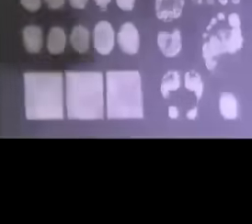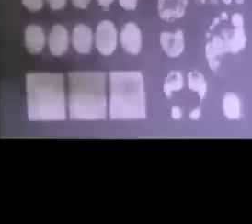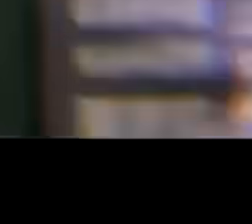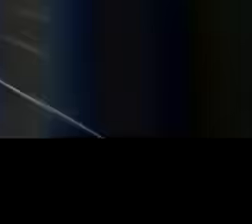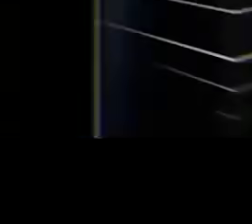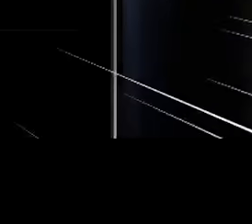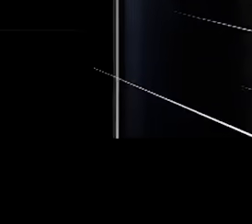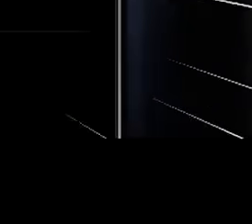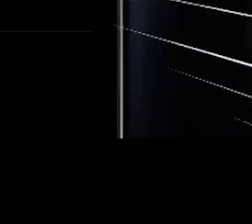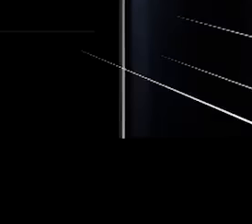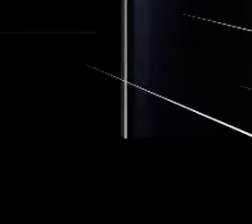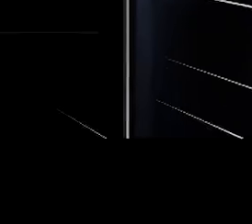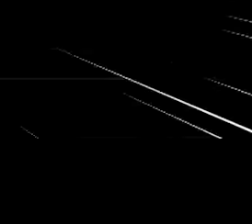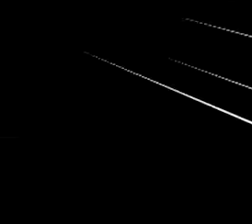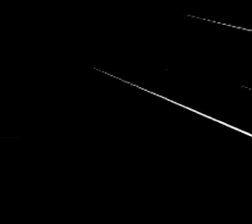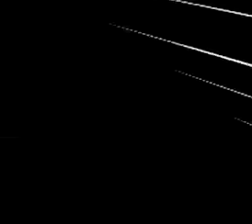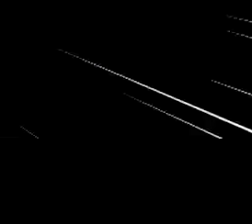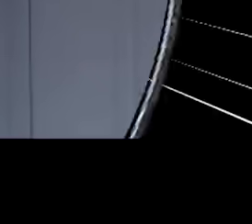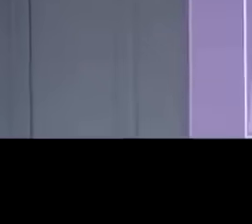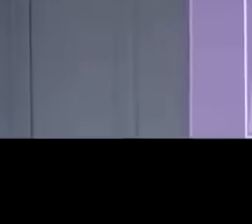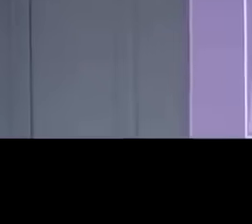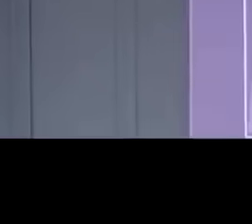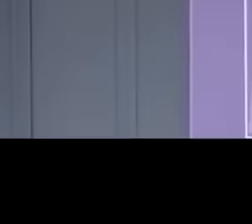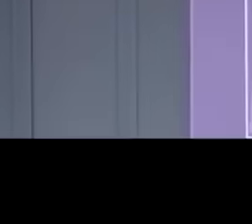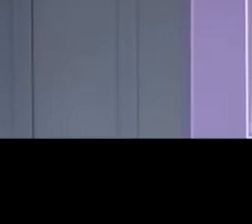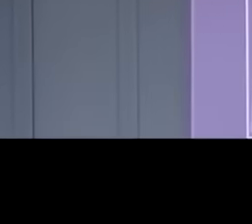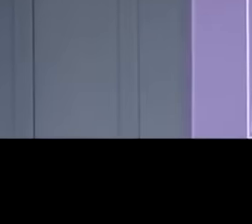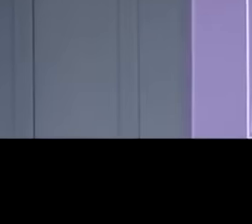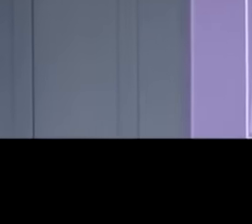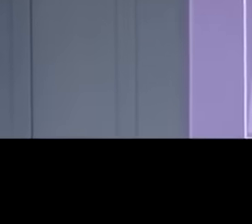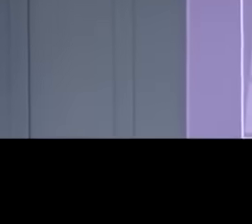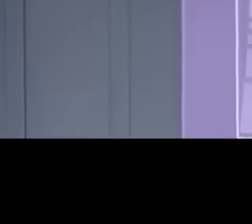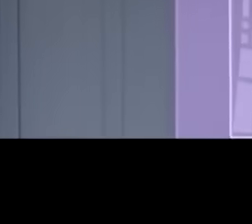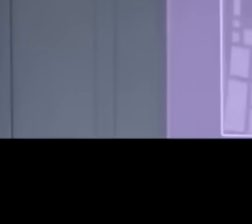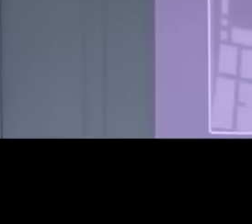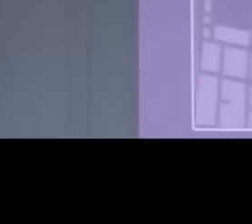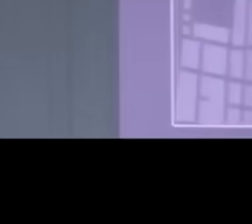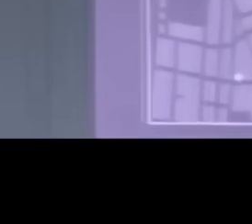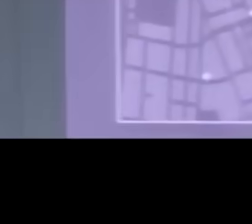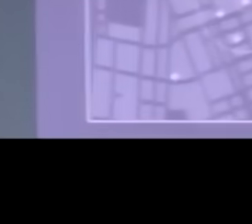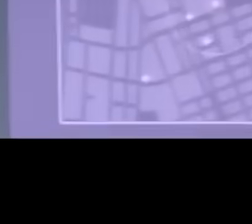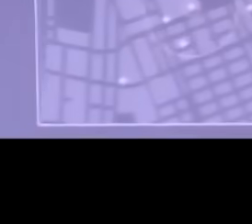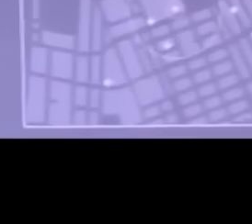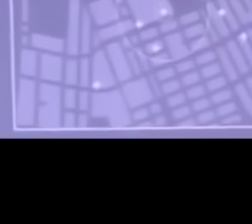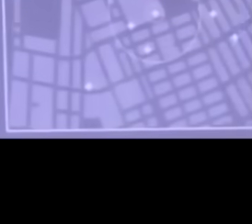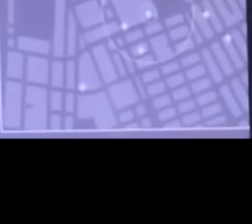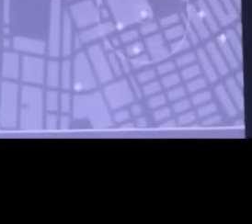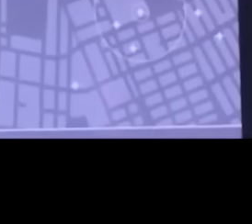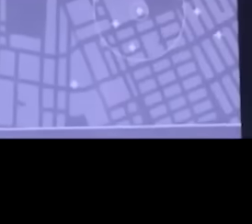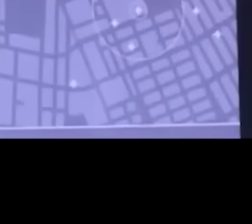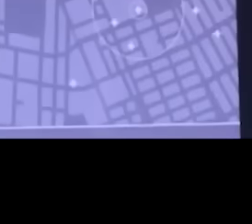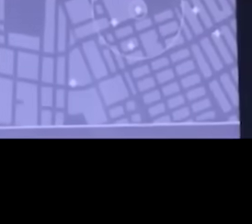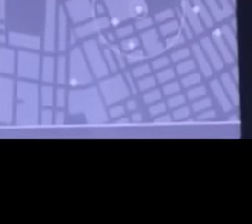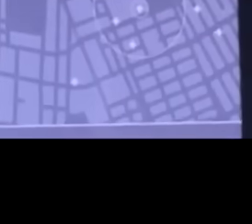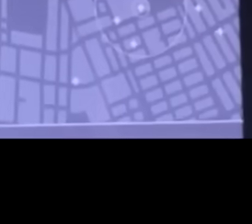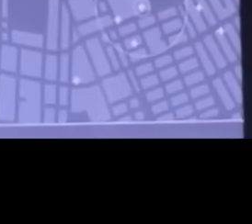제가 공짜로 중개해드립니다. 집단 지성의 힘을 모아 모아 고민중개사 양원호.